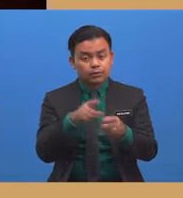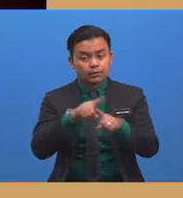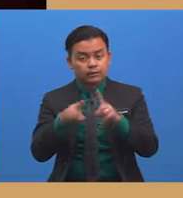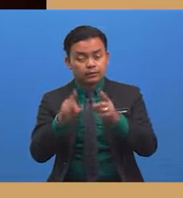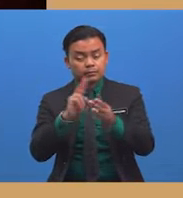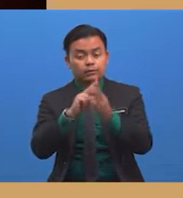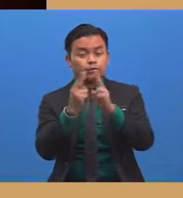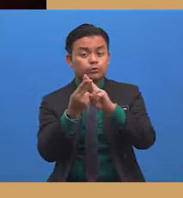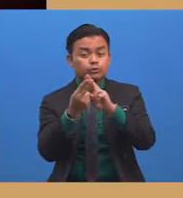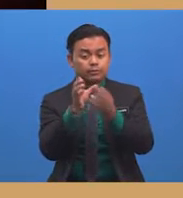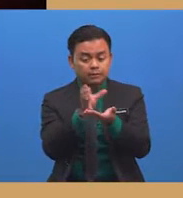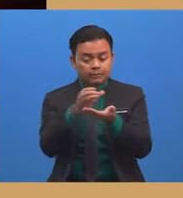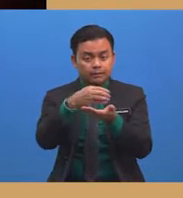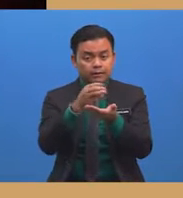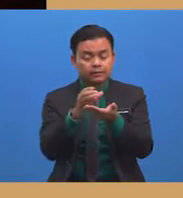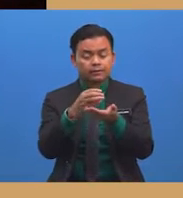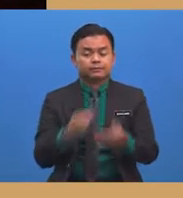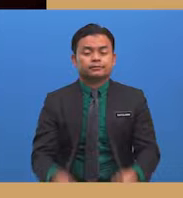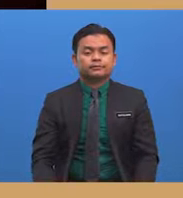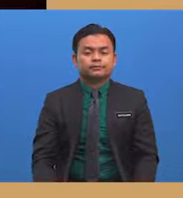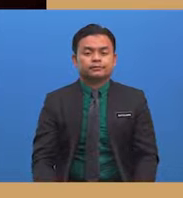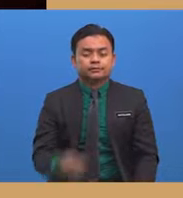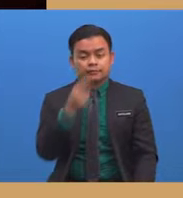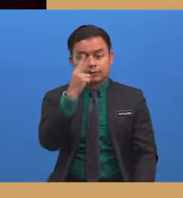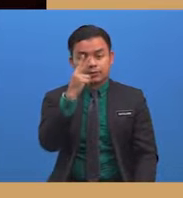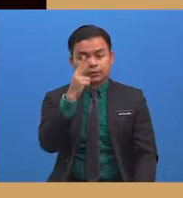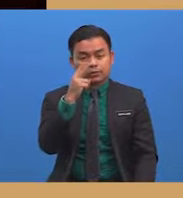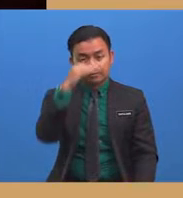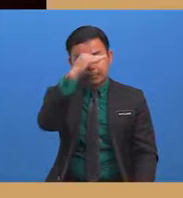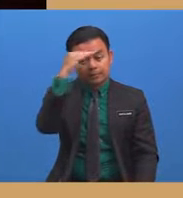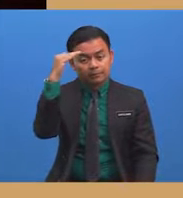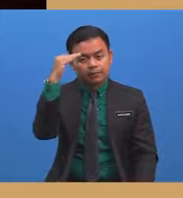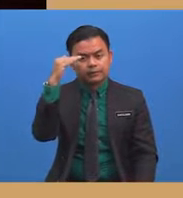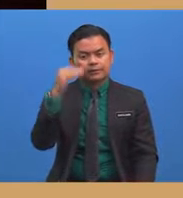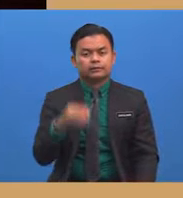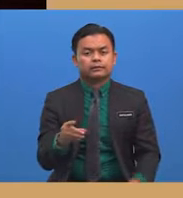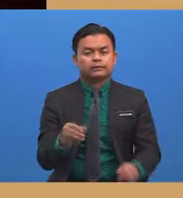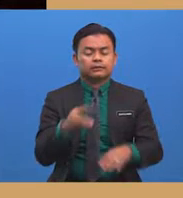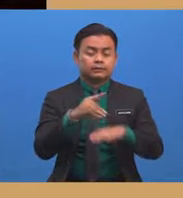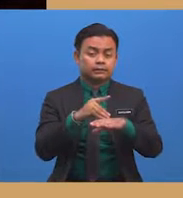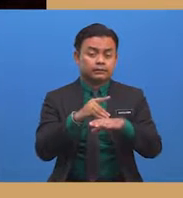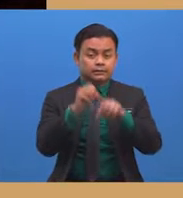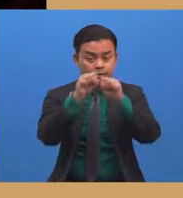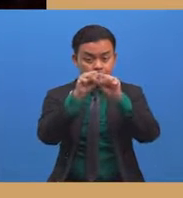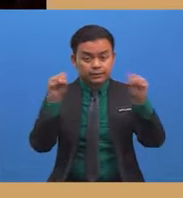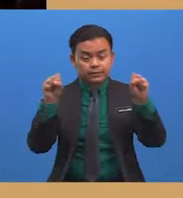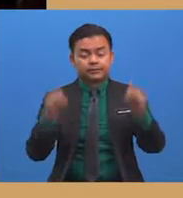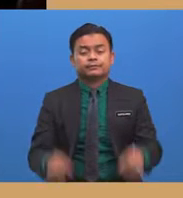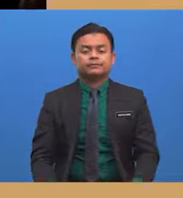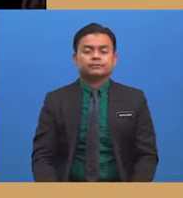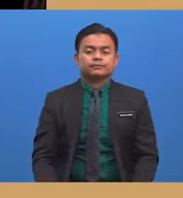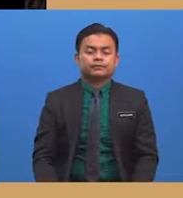orientasi mark pula. Kamu lihat bayang-bayang tersebut di skrin? Lihat, seperti tadi, bentuk bayang-bayang